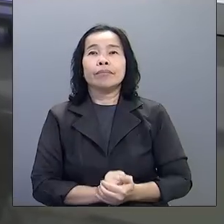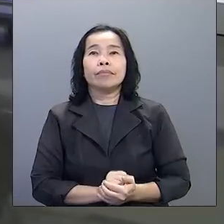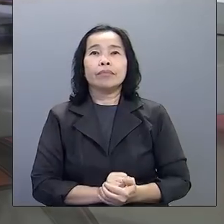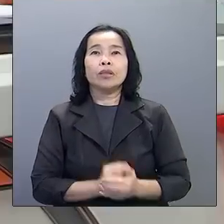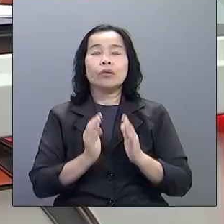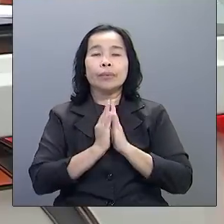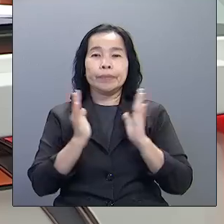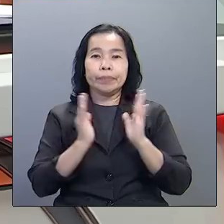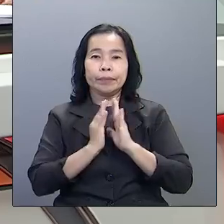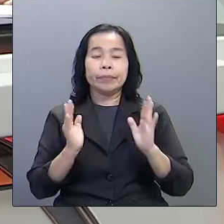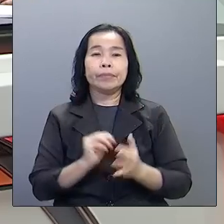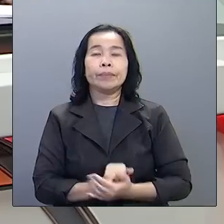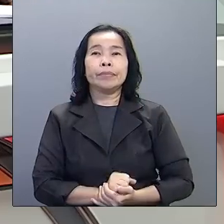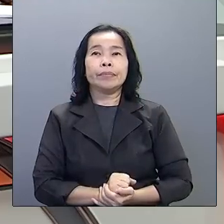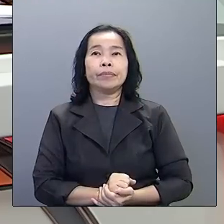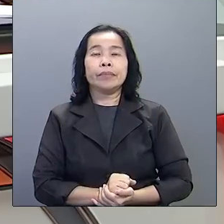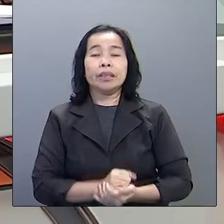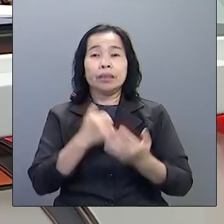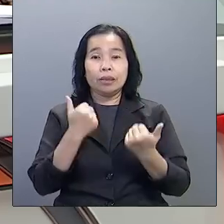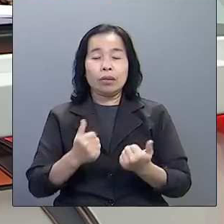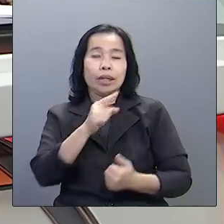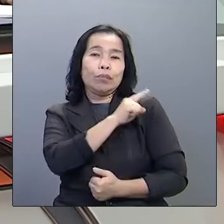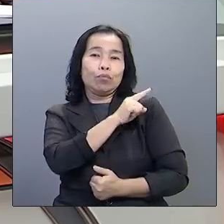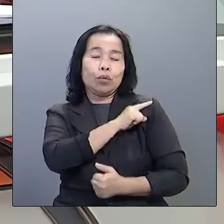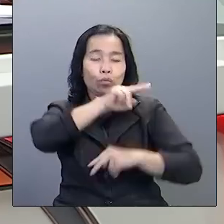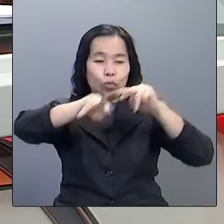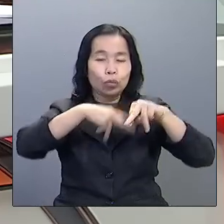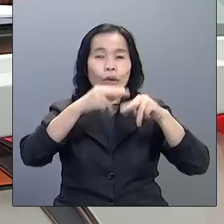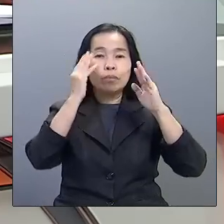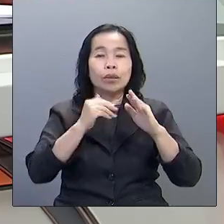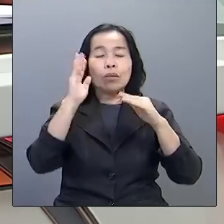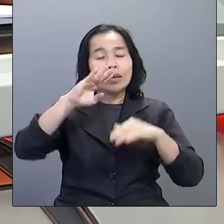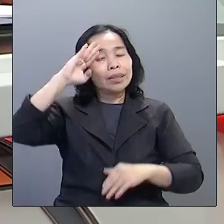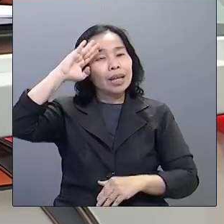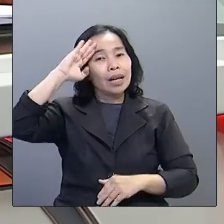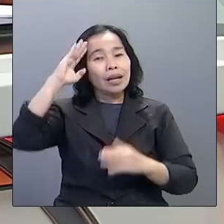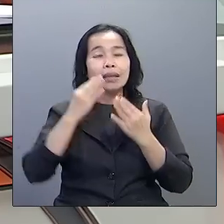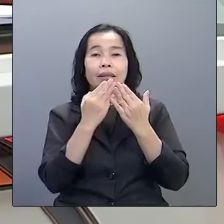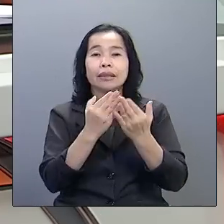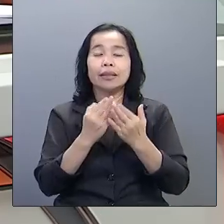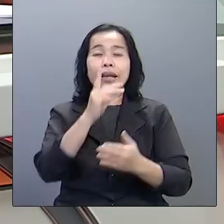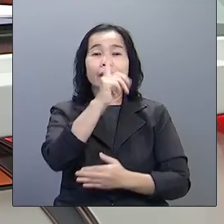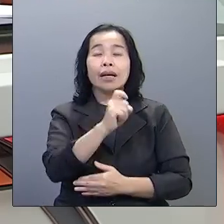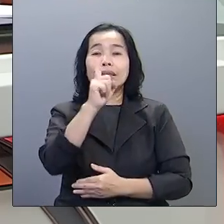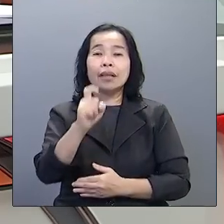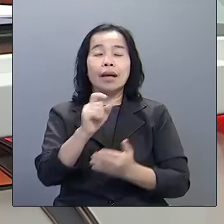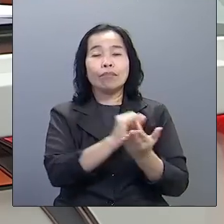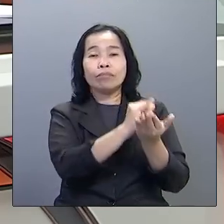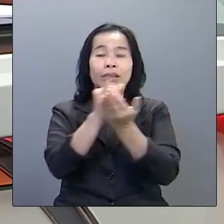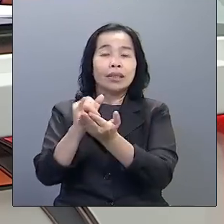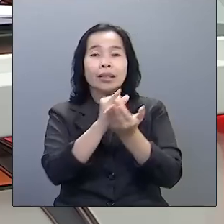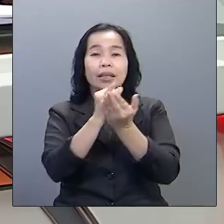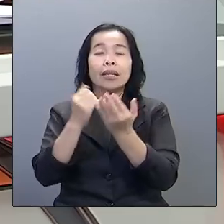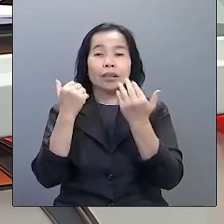ณค่ะสำหรับภารกิจในการลำเลียงร่างของฐานเรือที่เสียชีวิตจากเหตุการณ์เรือหลวงสุโขทัยล่ม